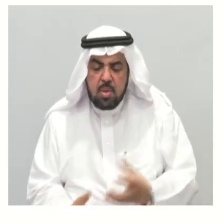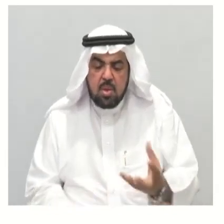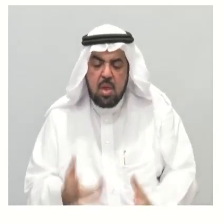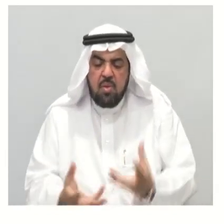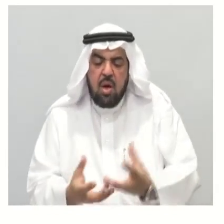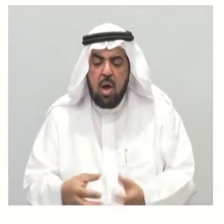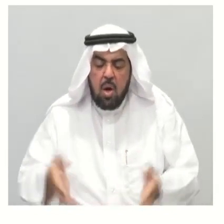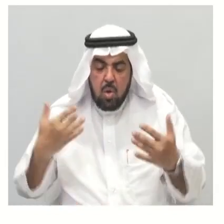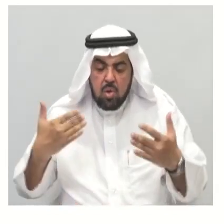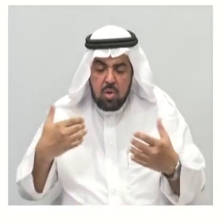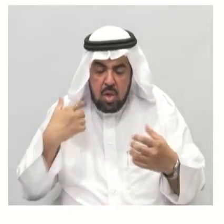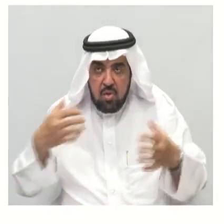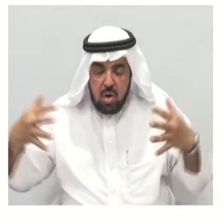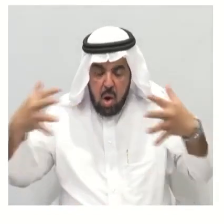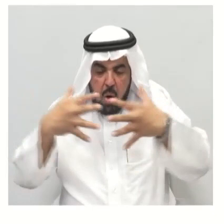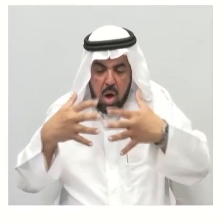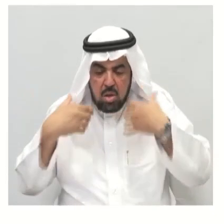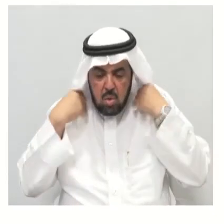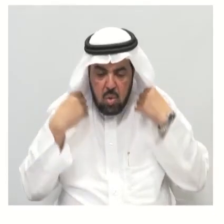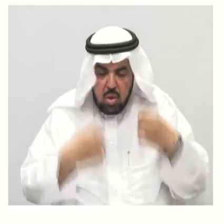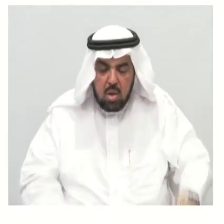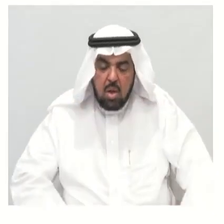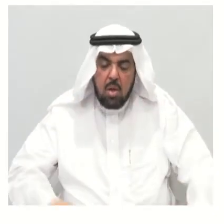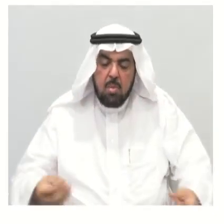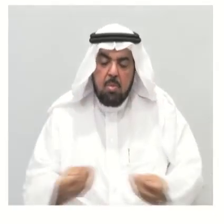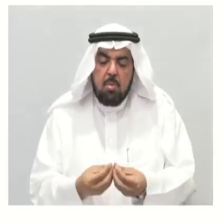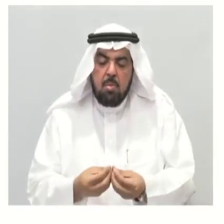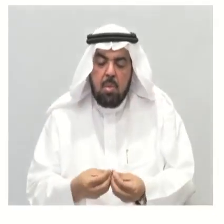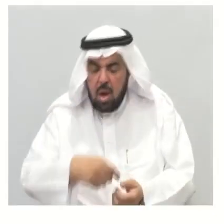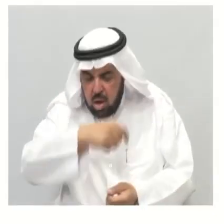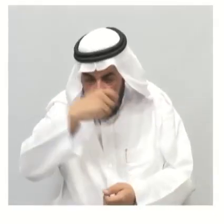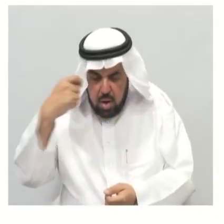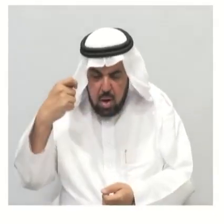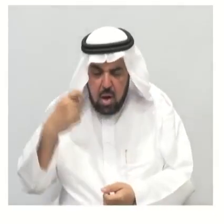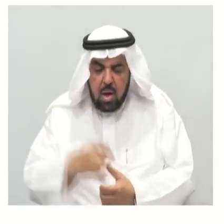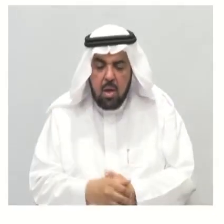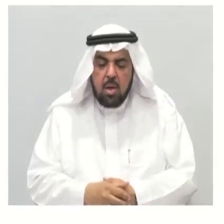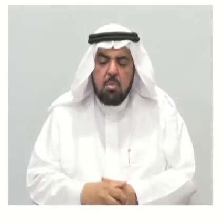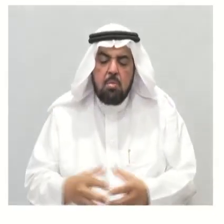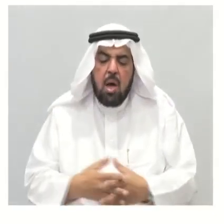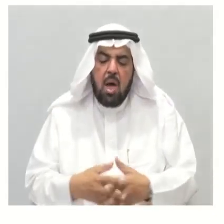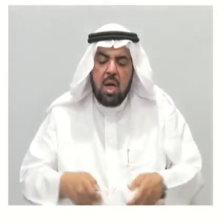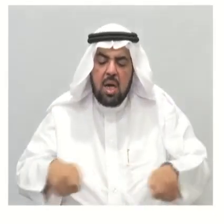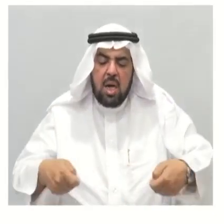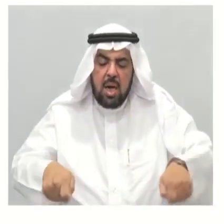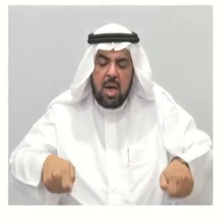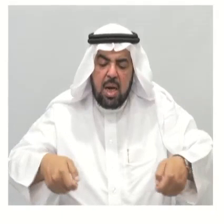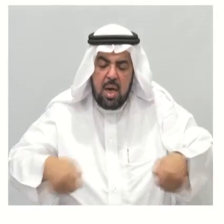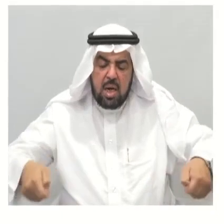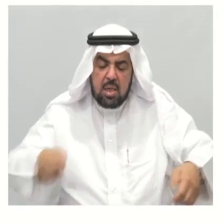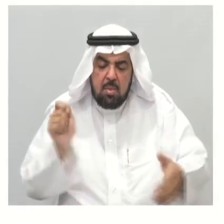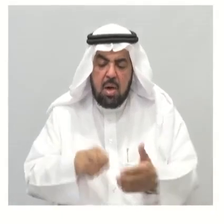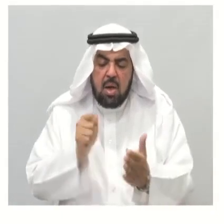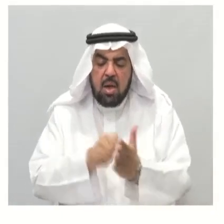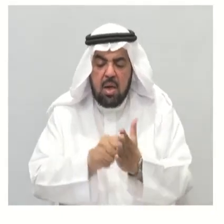الأكسجين الموجود في الهواء الجوي في وجود مصدر من الحرارة مع الخشب، فيعطيني مادة